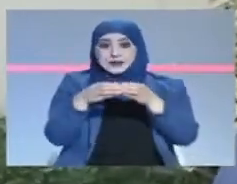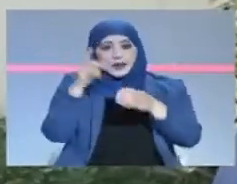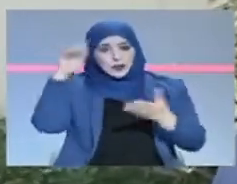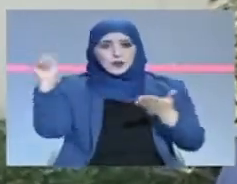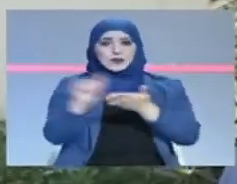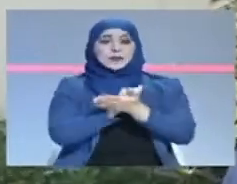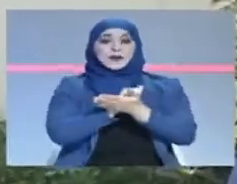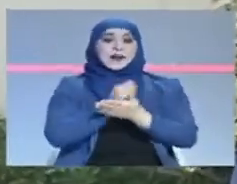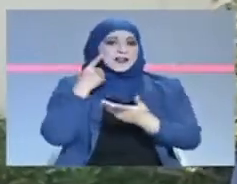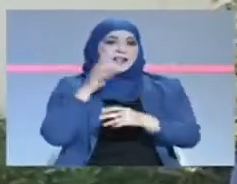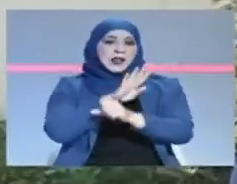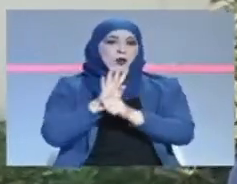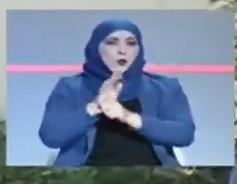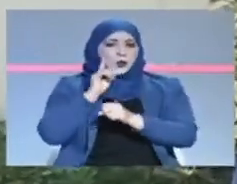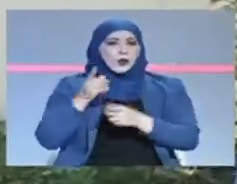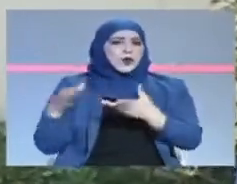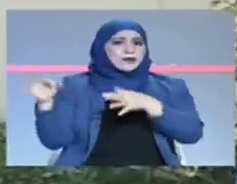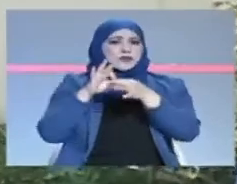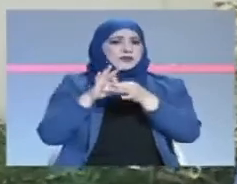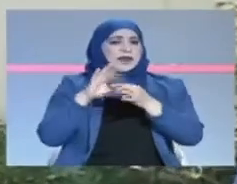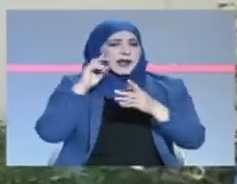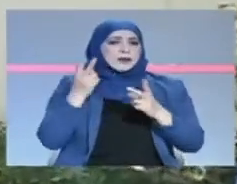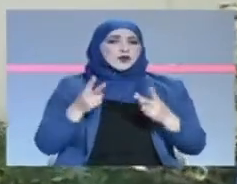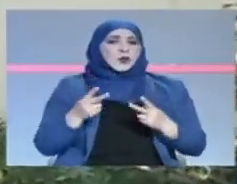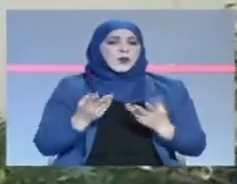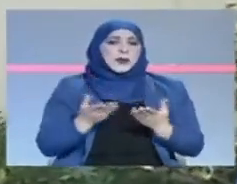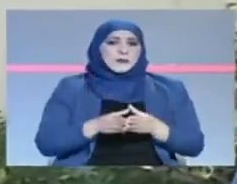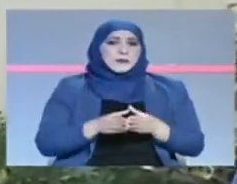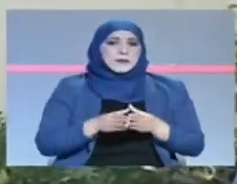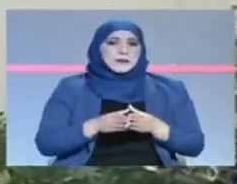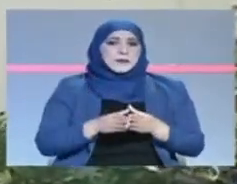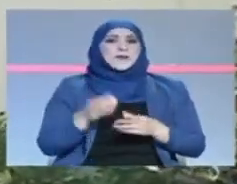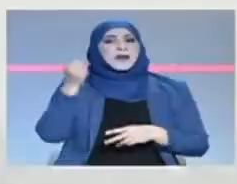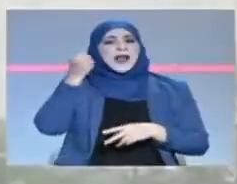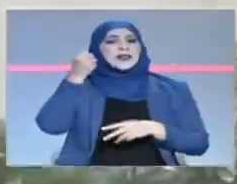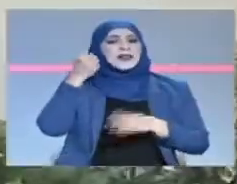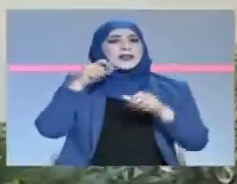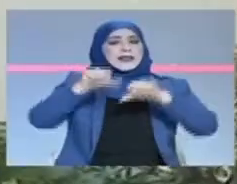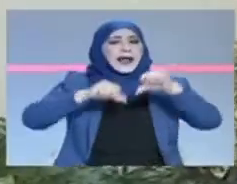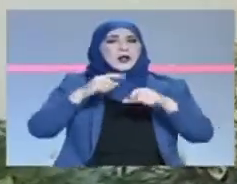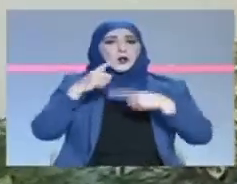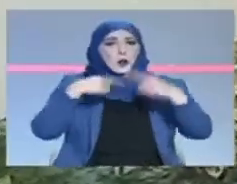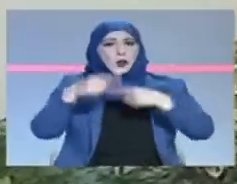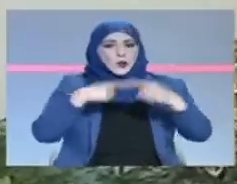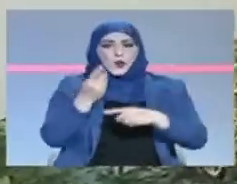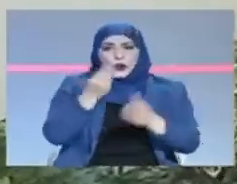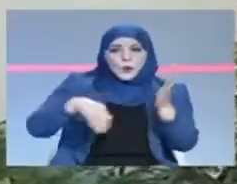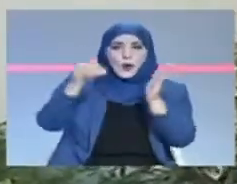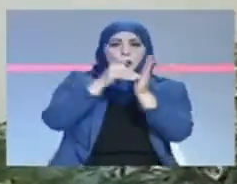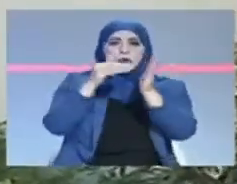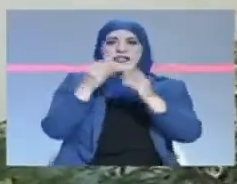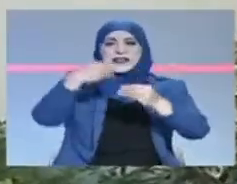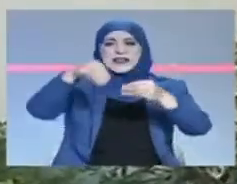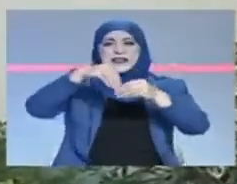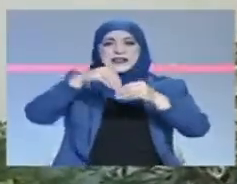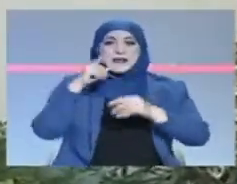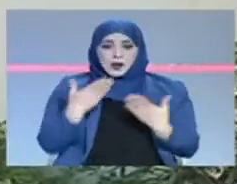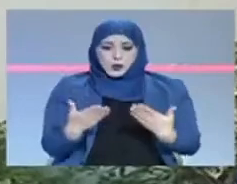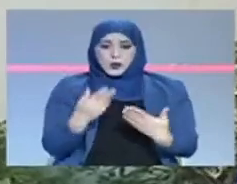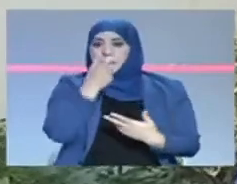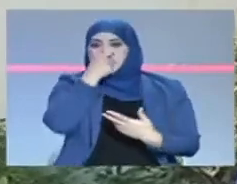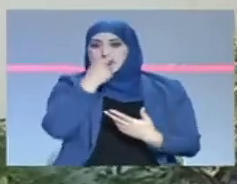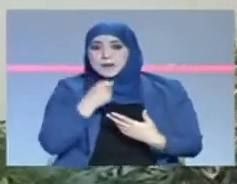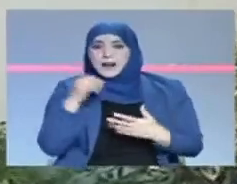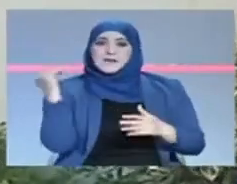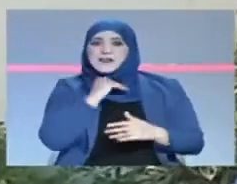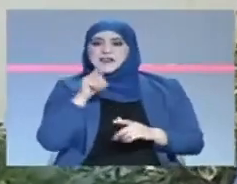الكوارث ومجابهتها والمتعلق بالترفيع في أعداد التحاليل اليومية. إذا اليوم اللي تيست رابيد موجودين بكثرة